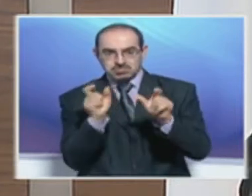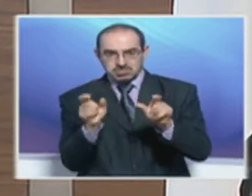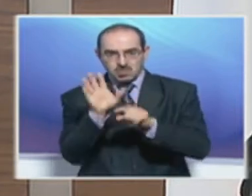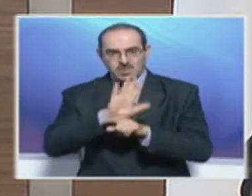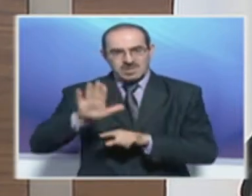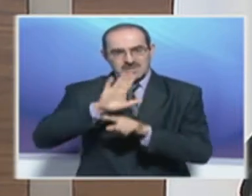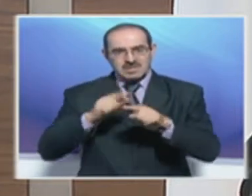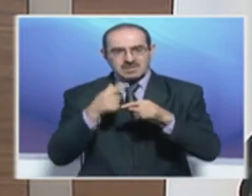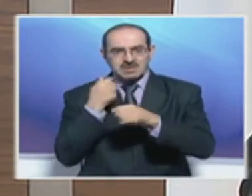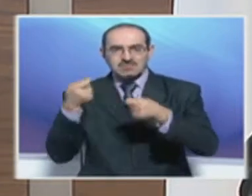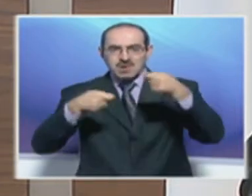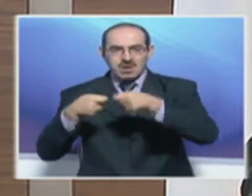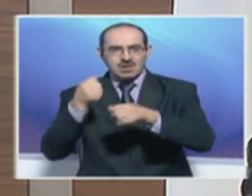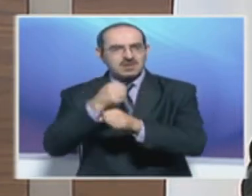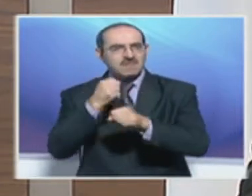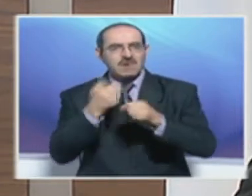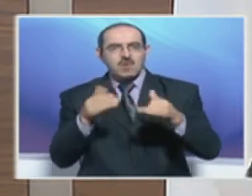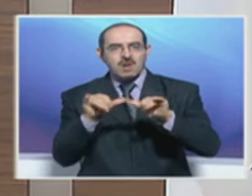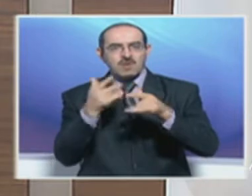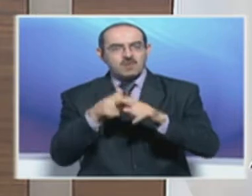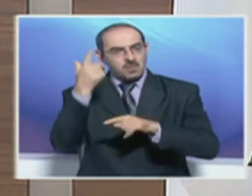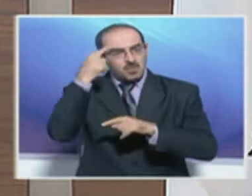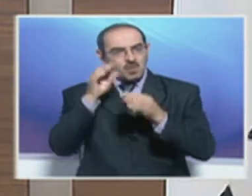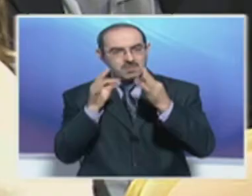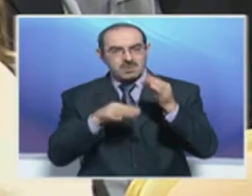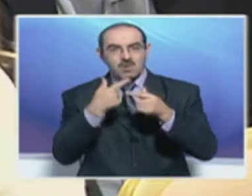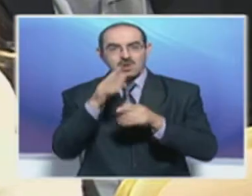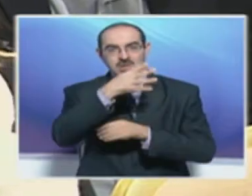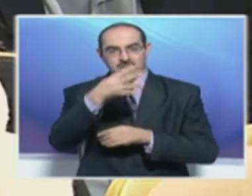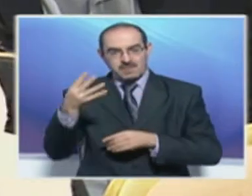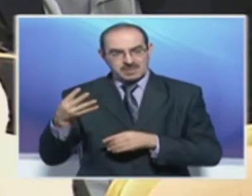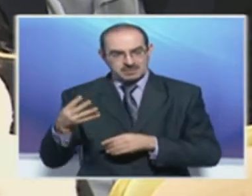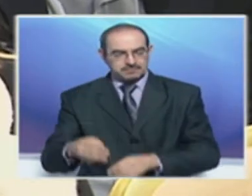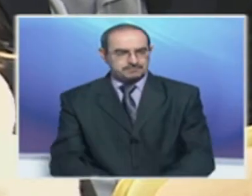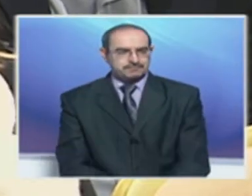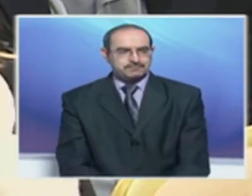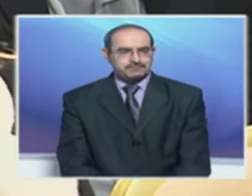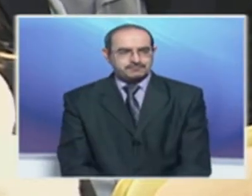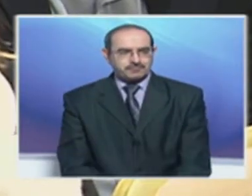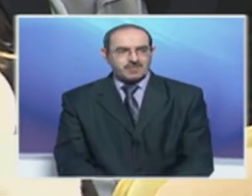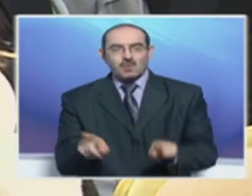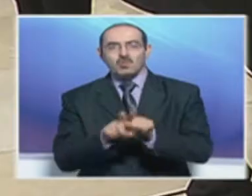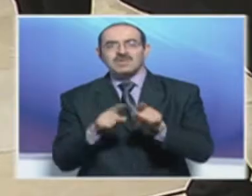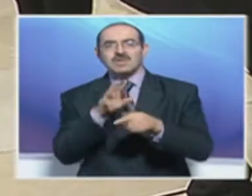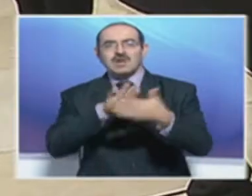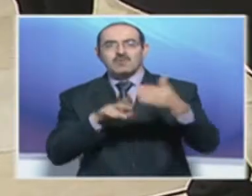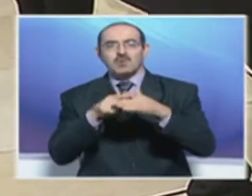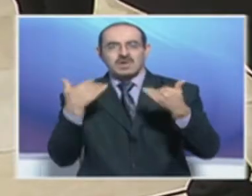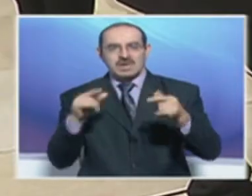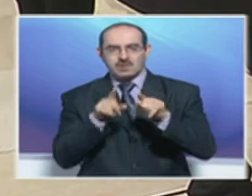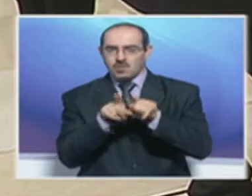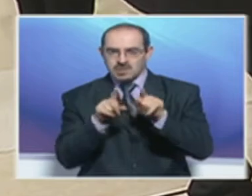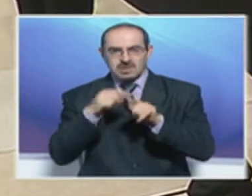commun de vie et d'action qu'est la Méditerranée occidentale. هذا وتضمن بيان الجزائر